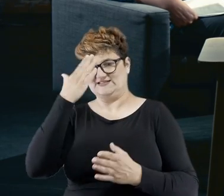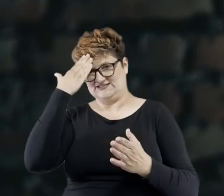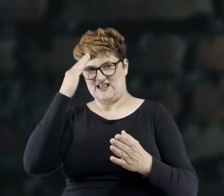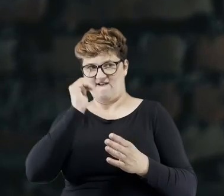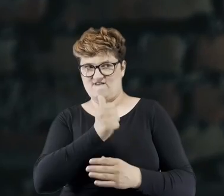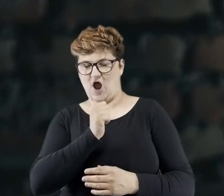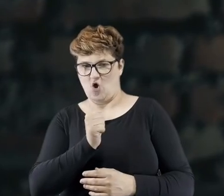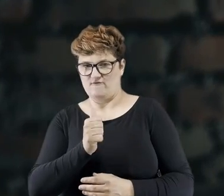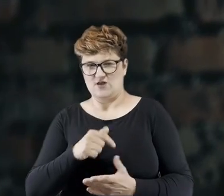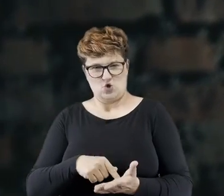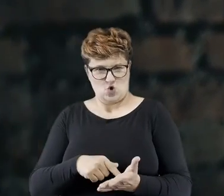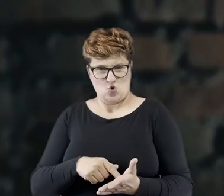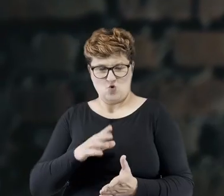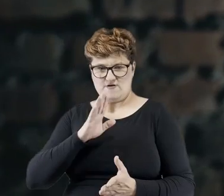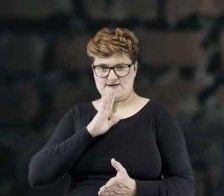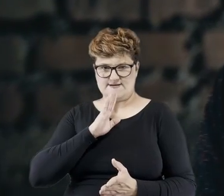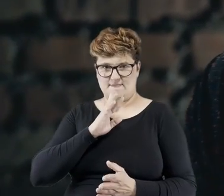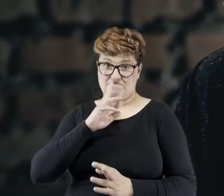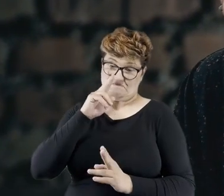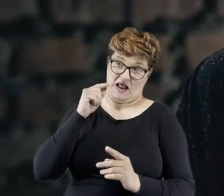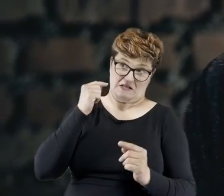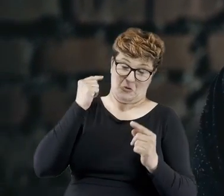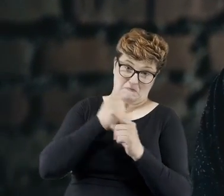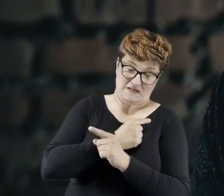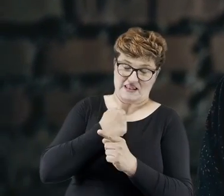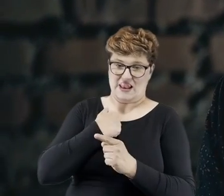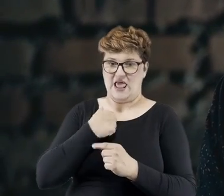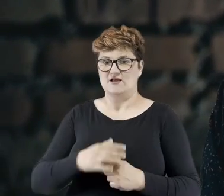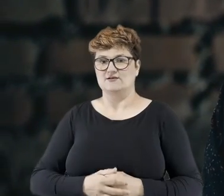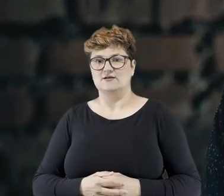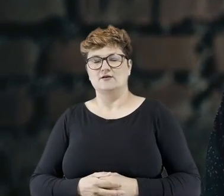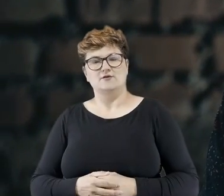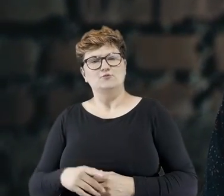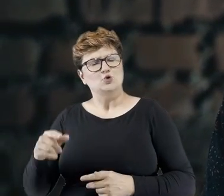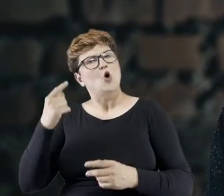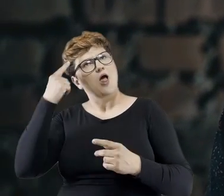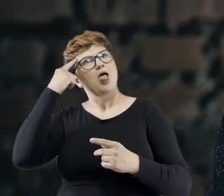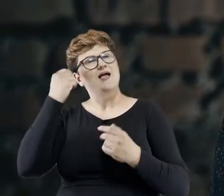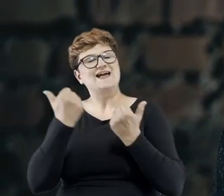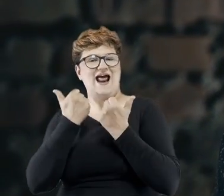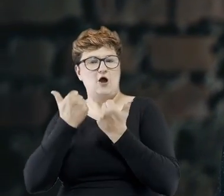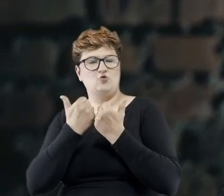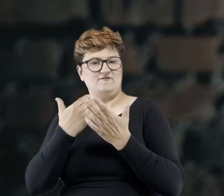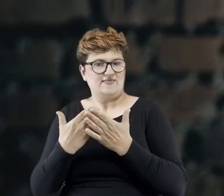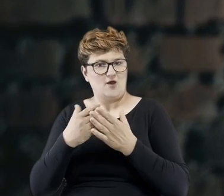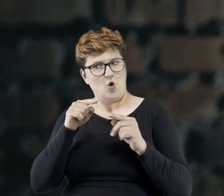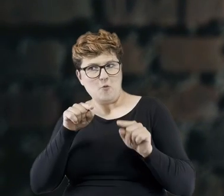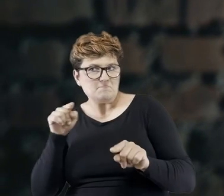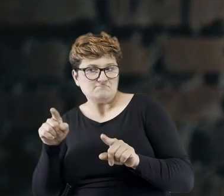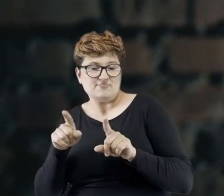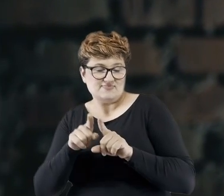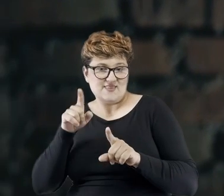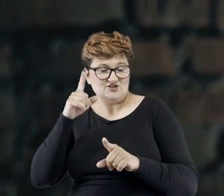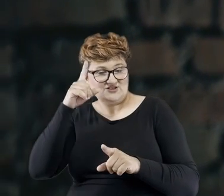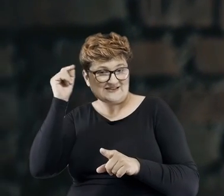był taki, ale może też się mylę. To była taka... Mówi ten taka... Kraków tak po prostu. Tak, tak, tak. Na stronę myśli, czy to